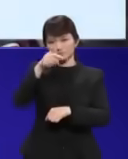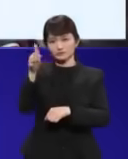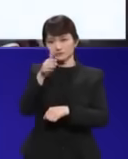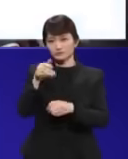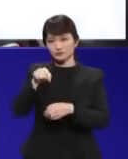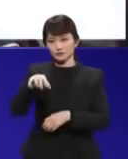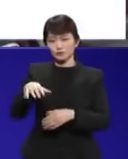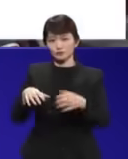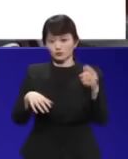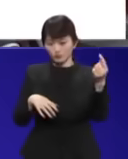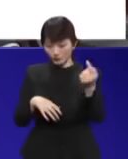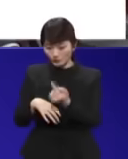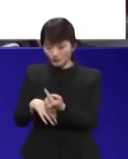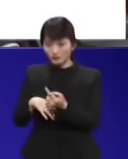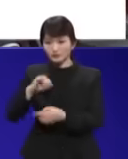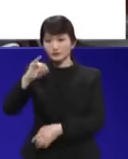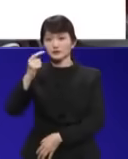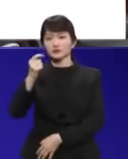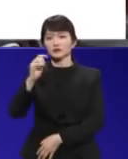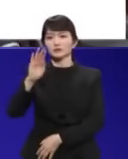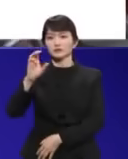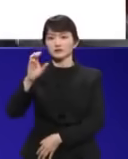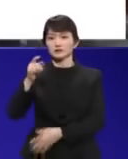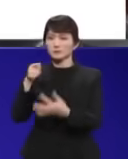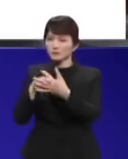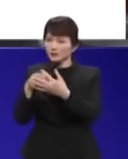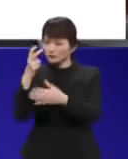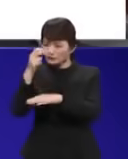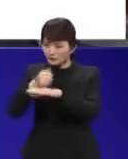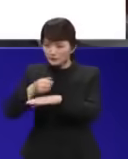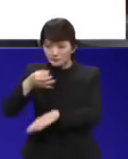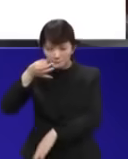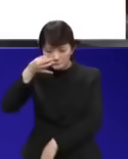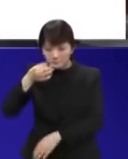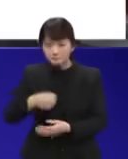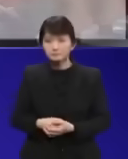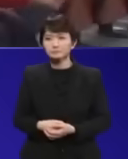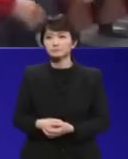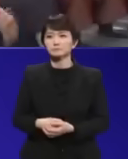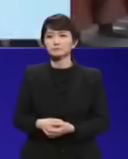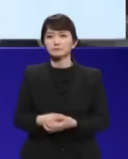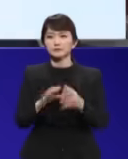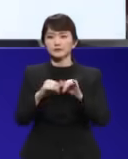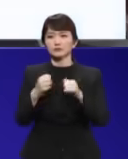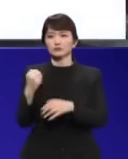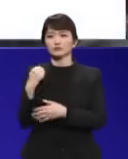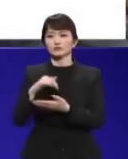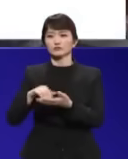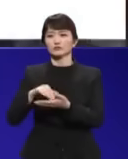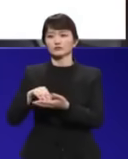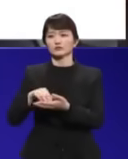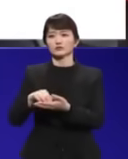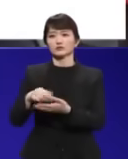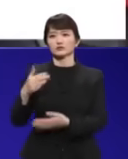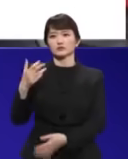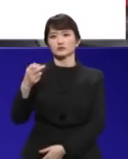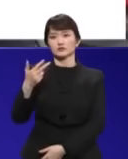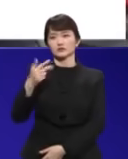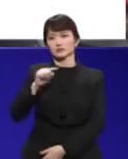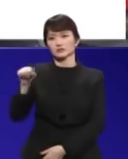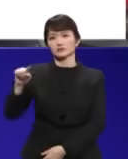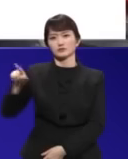개표 상황실에 모여서 JTBC 예측 결과 등을 지켜봤는데요 저희 JTBC 예측 결과 국민의 힘이 여일 에서